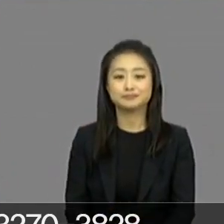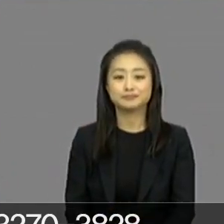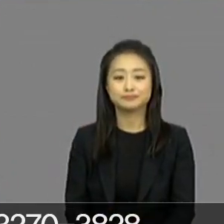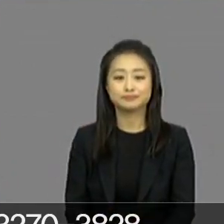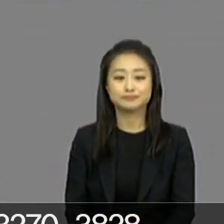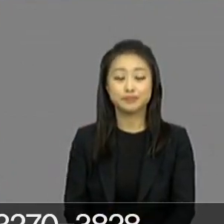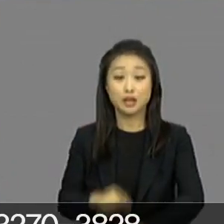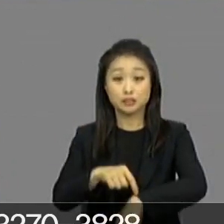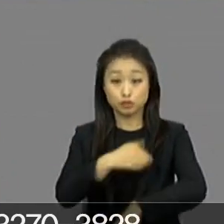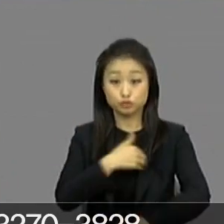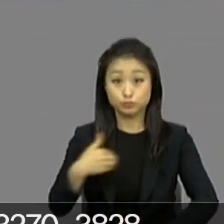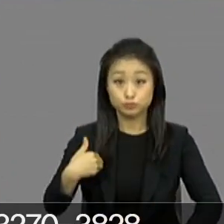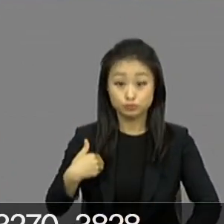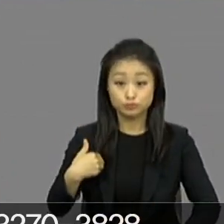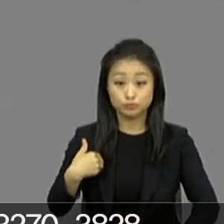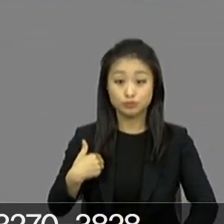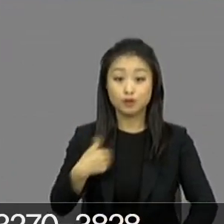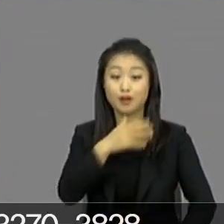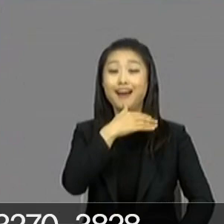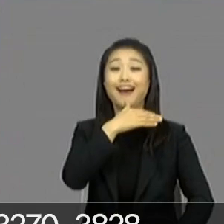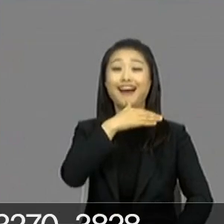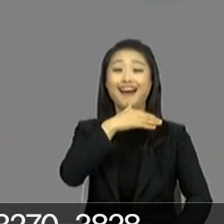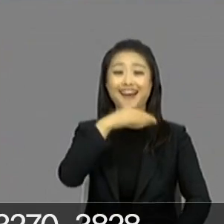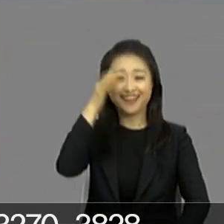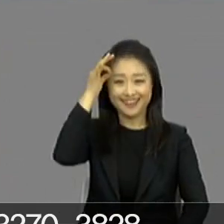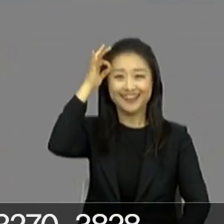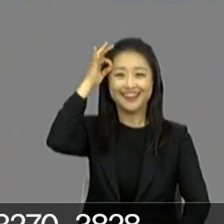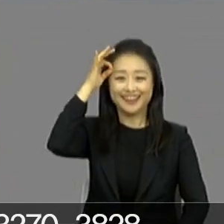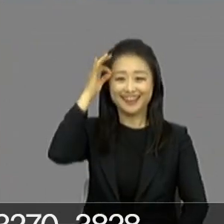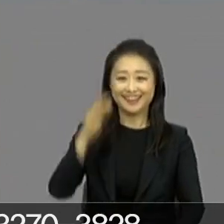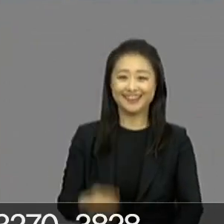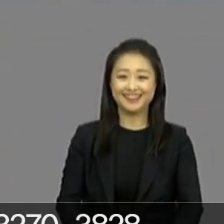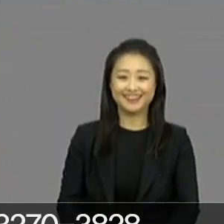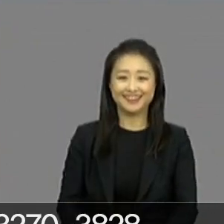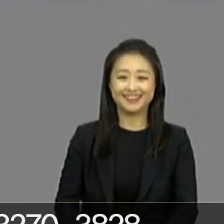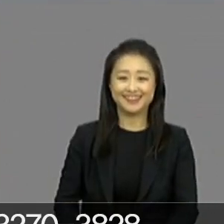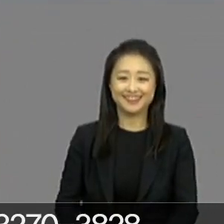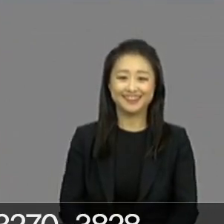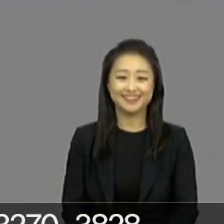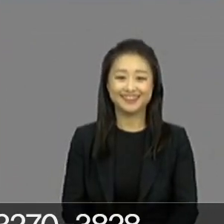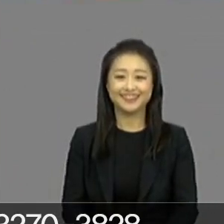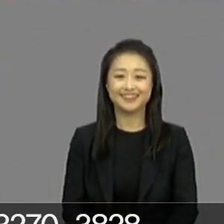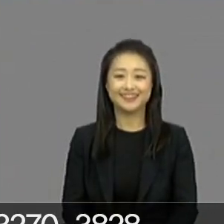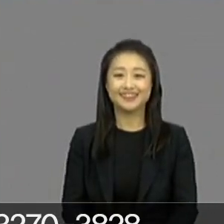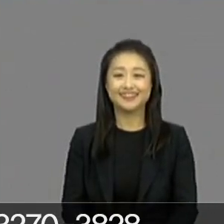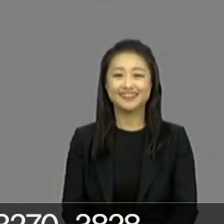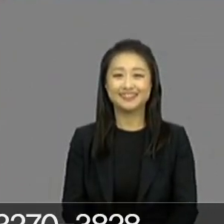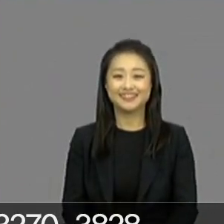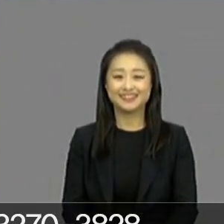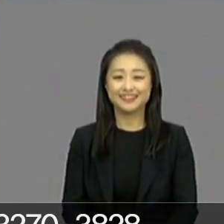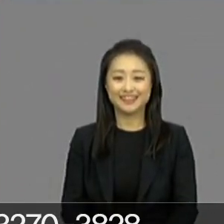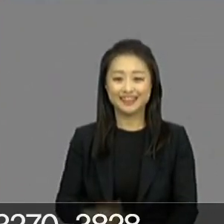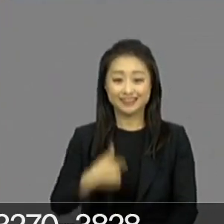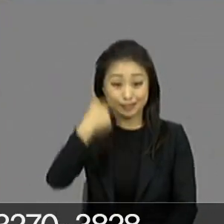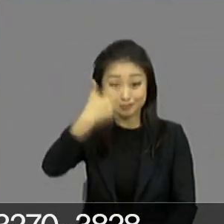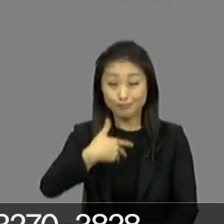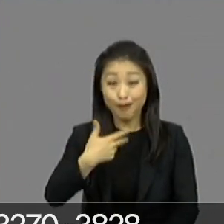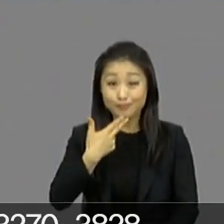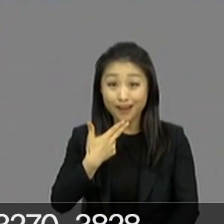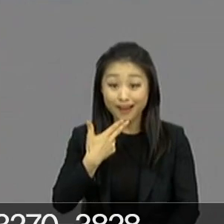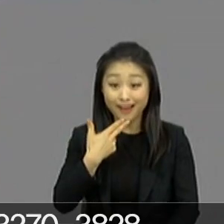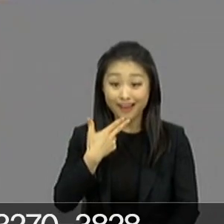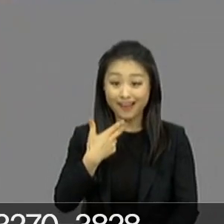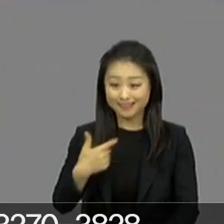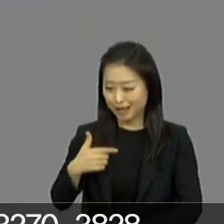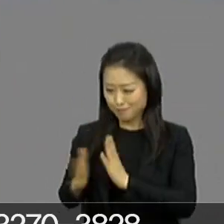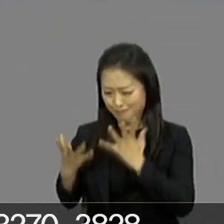뭐 지금의 나왔어 4 그렇구나 제와 데 그래서 재활이 항상 준비를 아내 오실 내니까 난 딱 아 아 탁 책 내가 훨씬 더